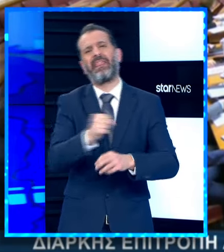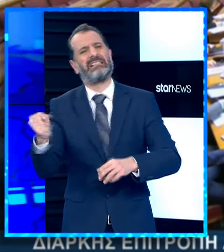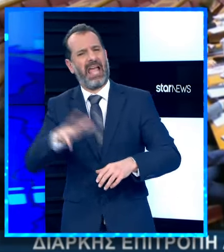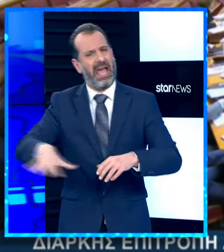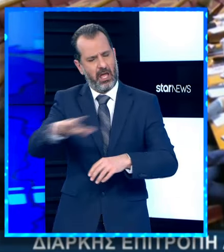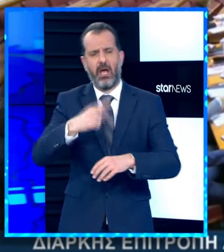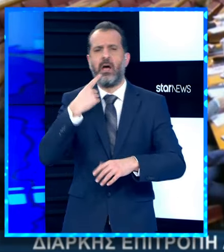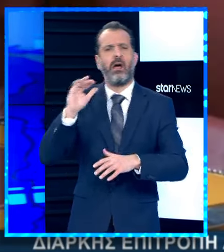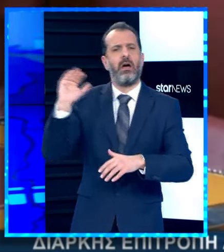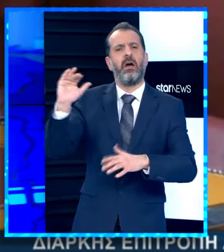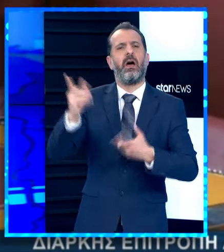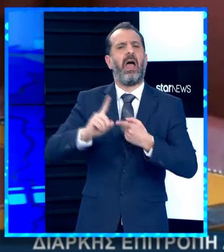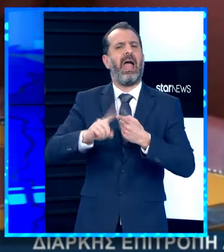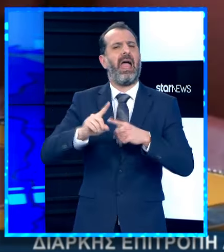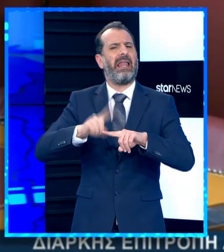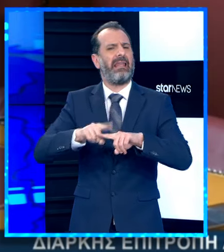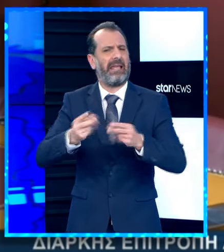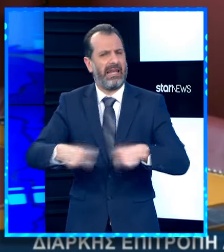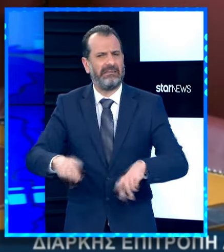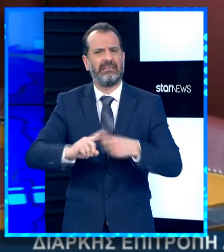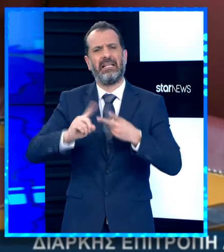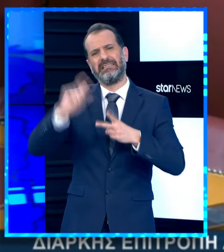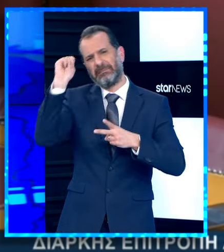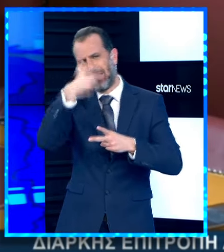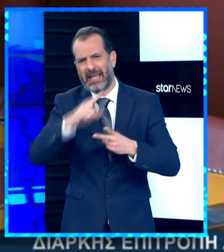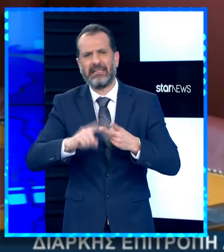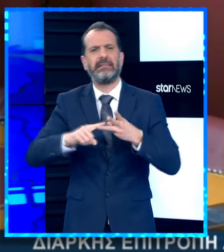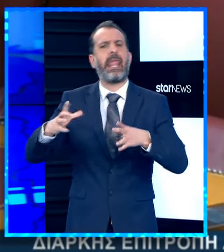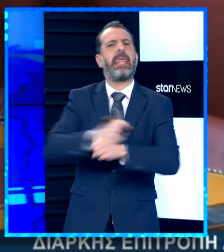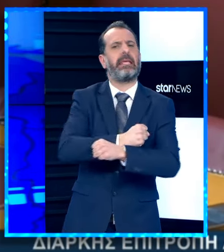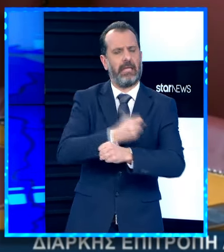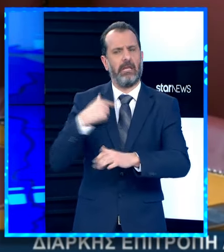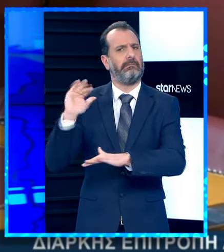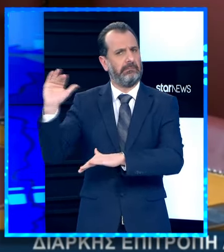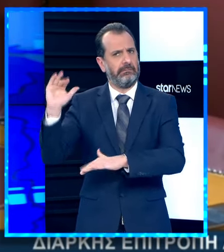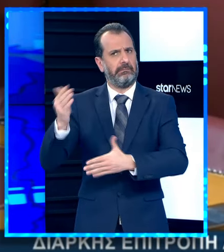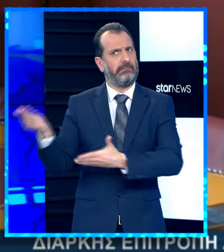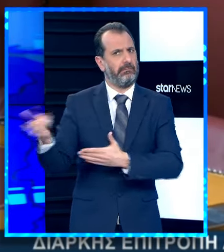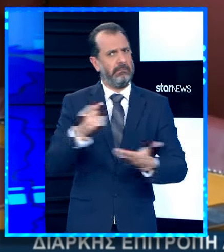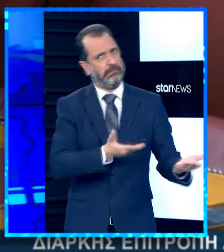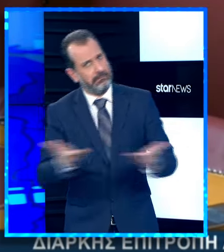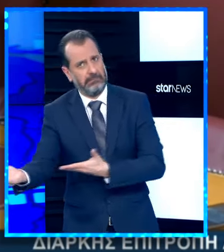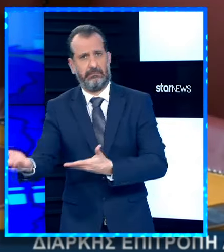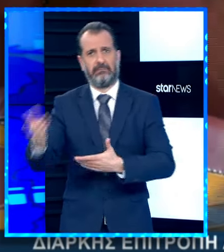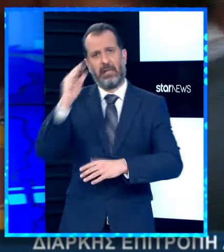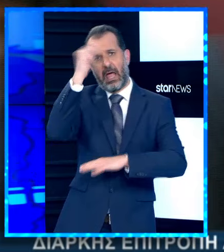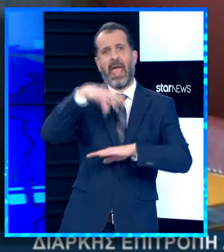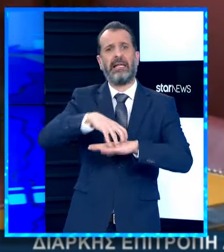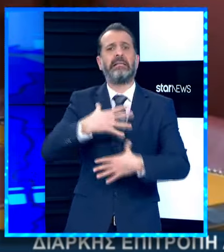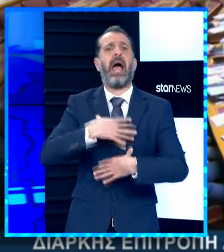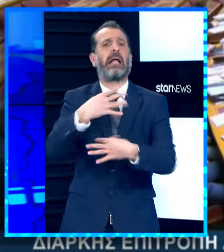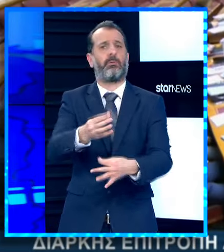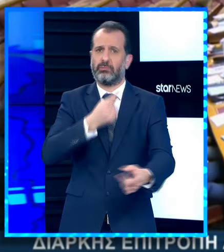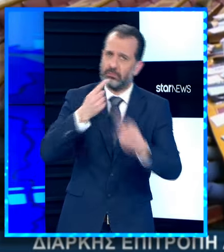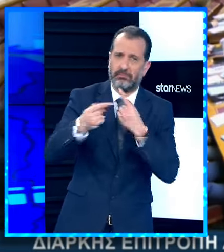Βουλής, όπως η Ελληνική Λύση, οι Σπαρτιάτες και η Νίκη. Να σας πω ότι το νομοσχέδιο θα μπει την ερχόμενη